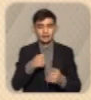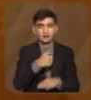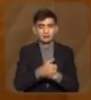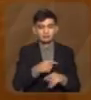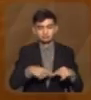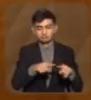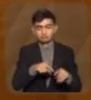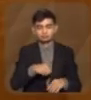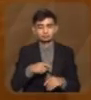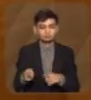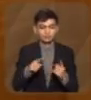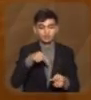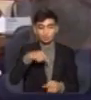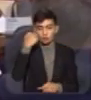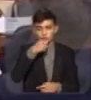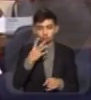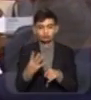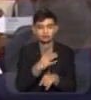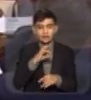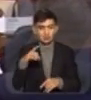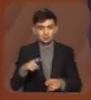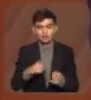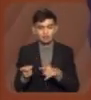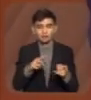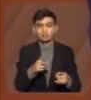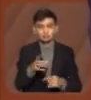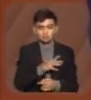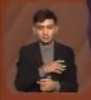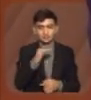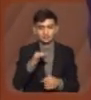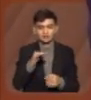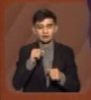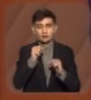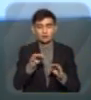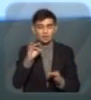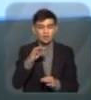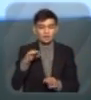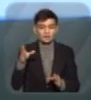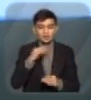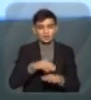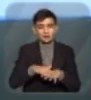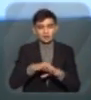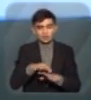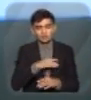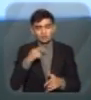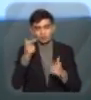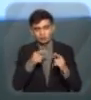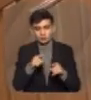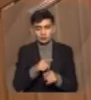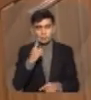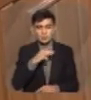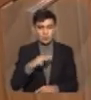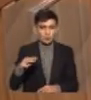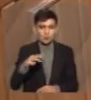ее четвертая должность. Она была министром по труду и соцзащите, где подверглась критике со стороны населения после высказывания о